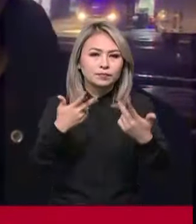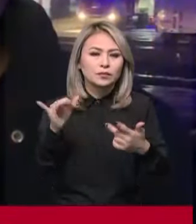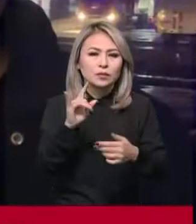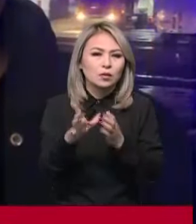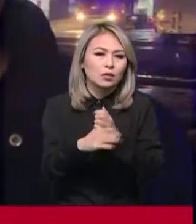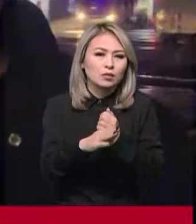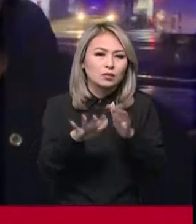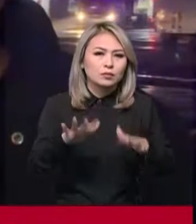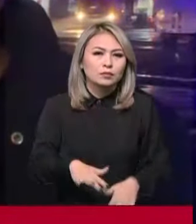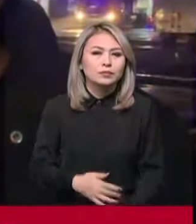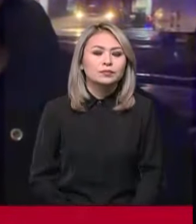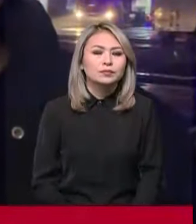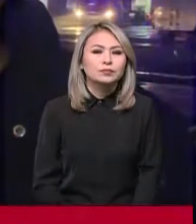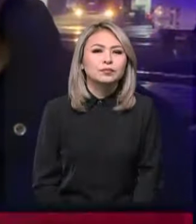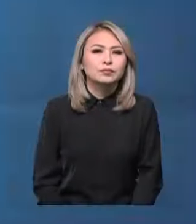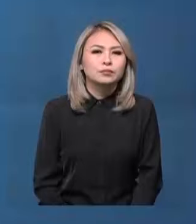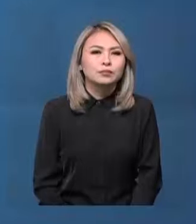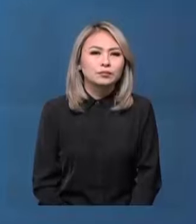әріптесім Асланбек Шығыр болатын.